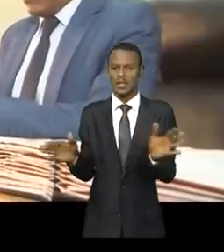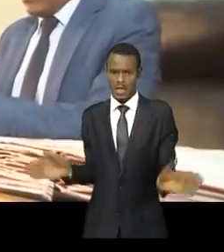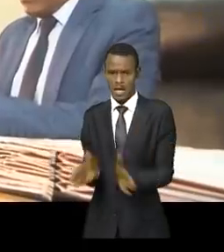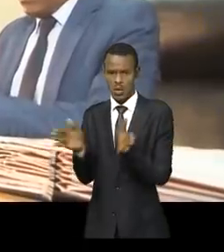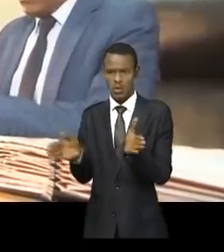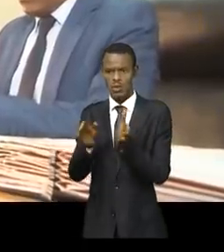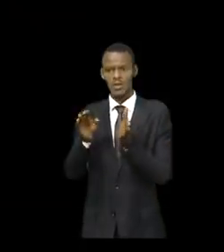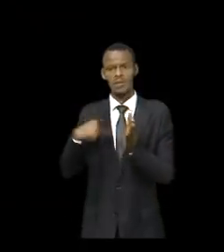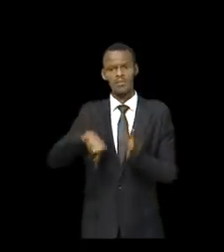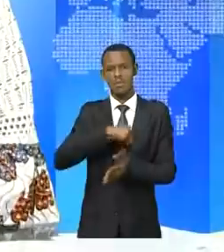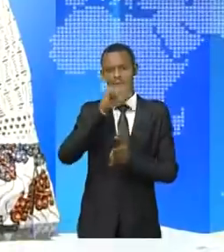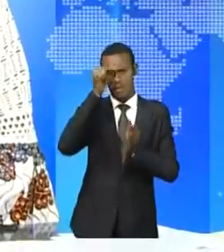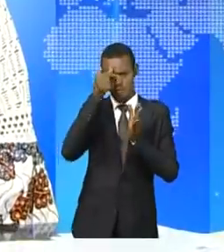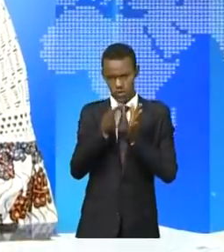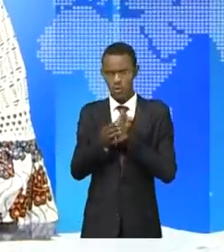y contribuer.